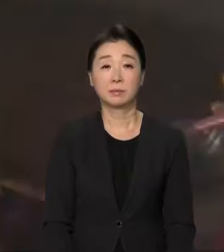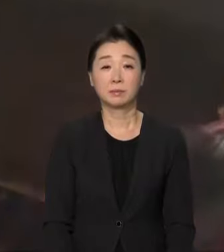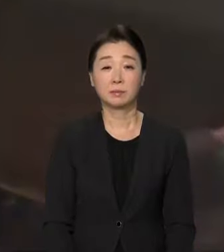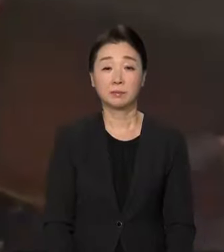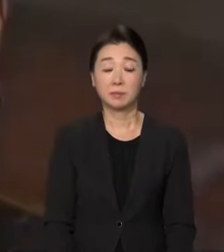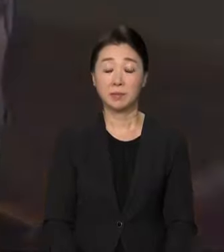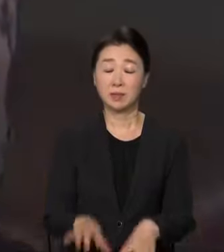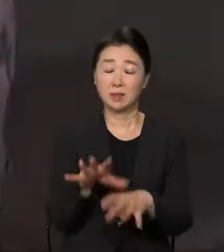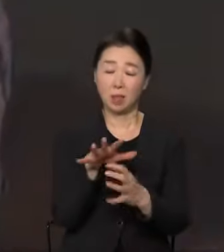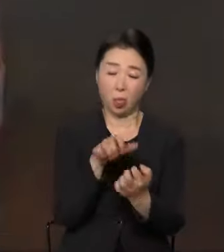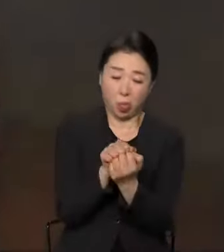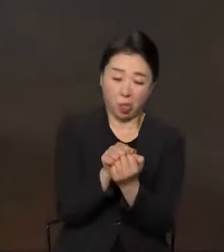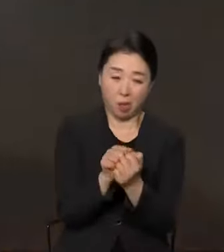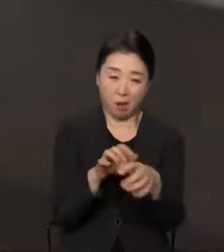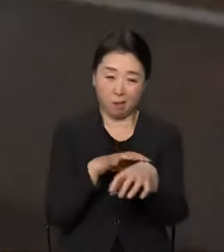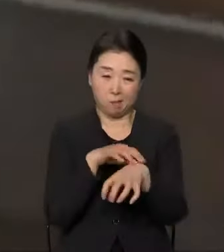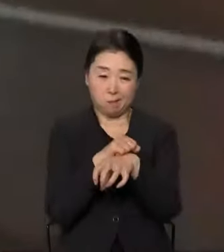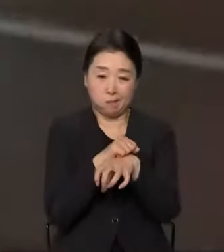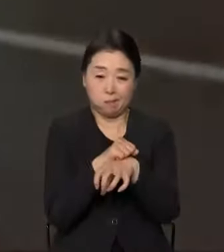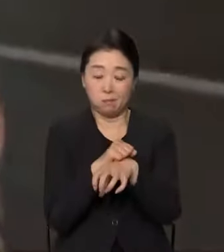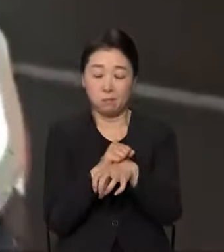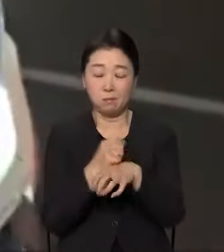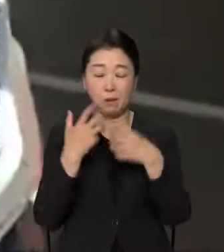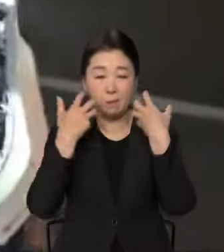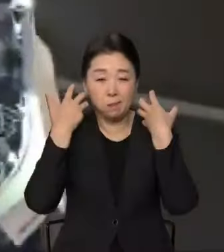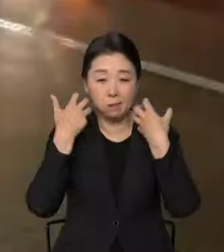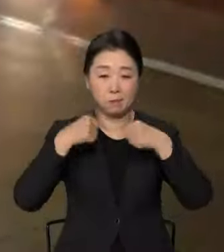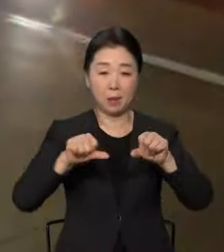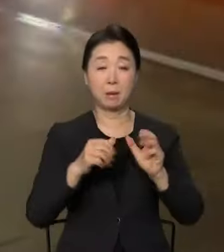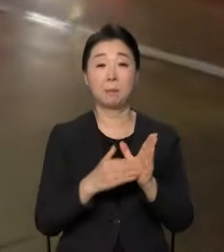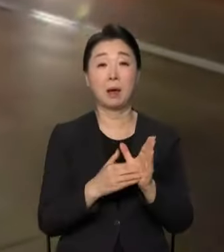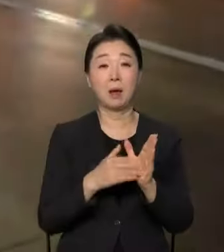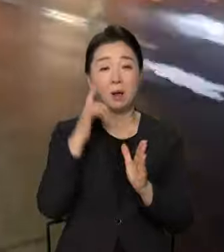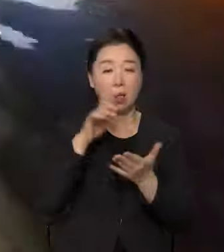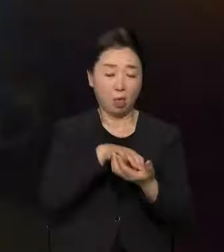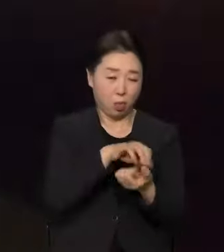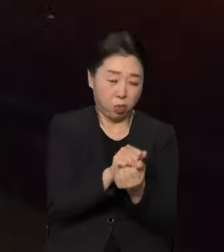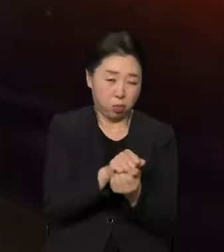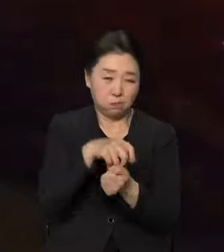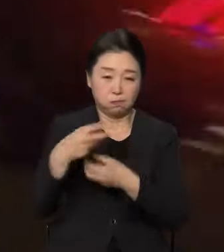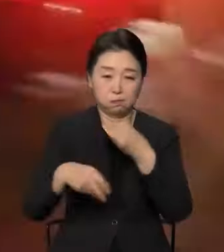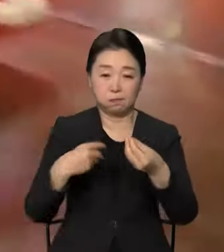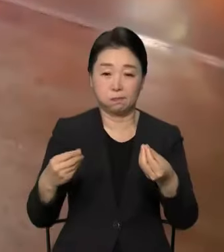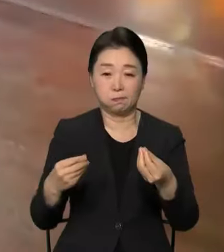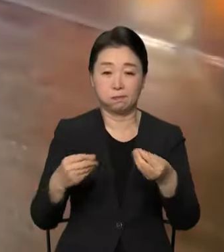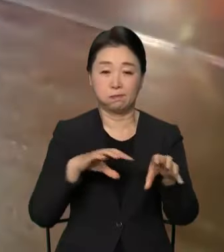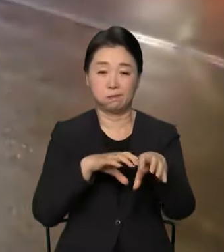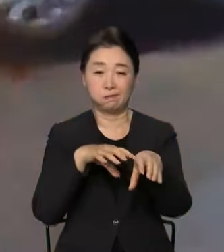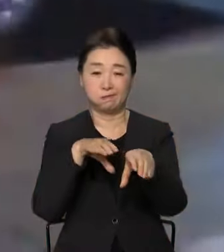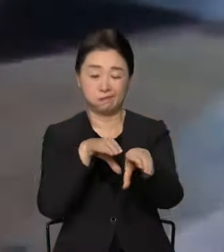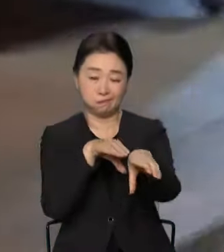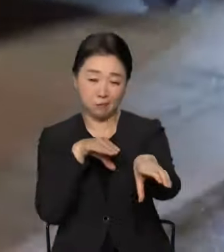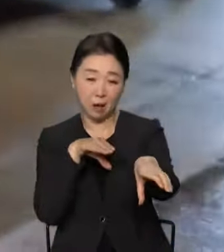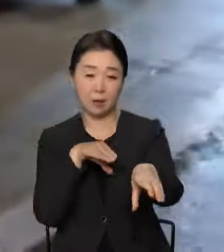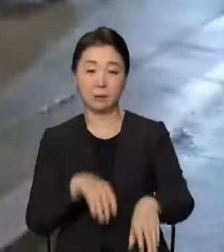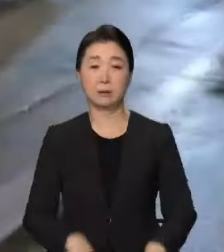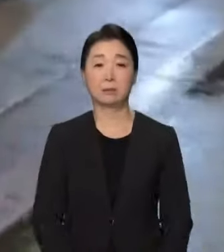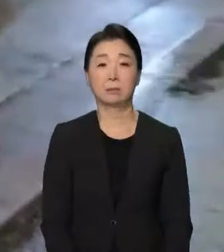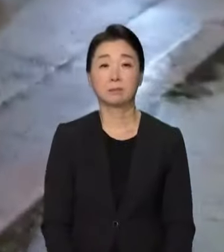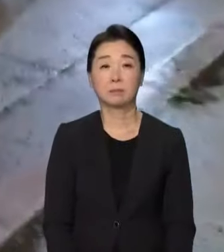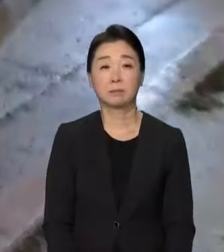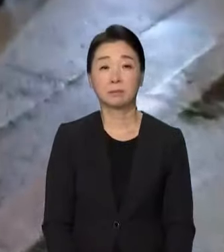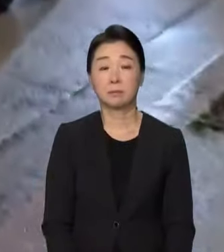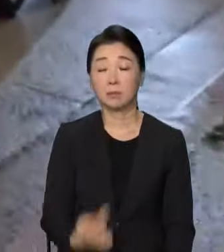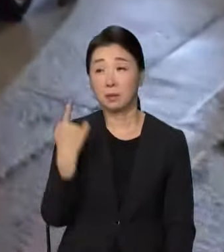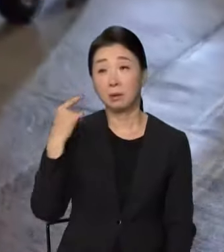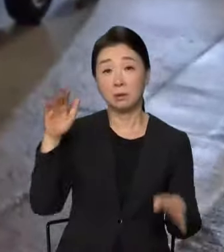차량 앞뒤가 찌그러지고 범퍼와 창문은 부서졌습니다. 산산조각난 파편들과 함께 차량들이 고속도로 한편에 줄지어 있습니다.